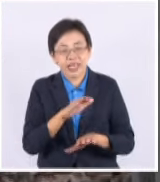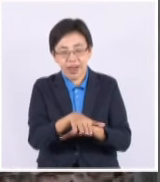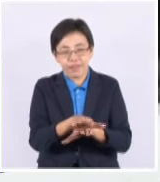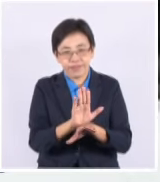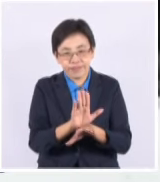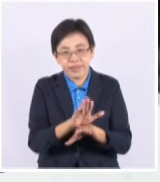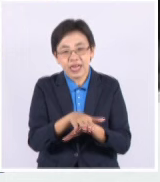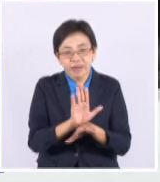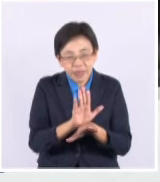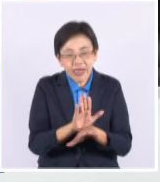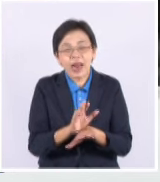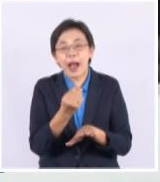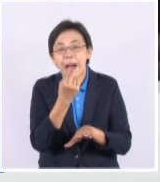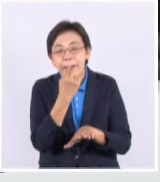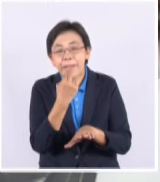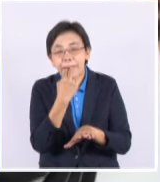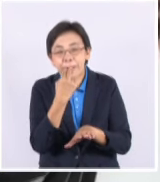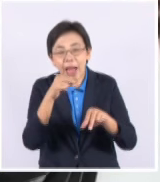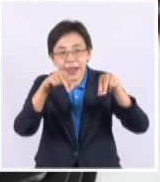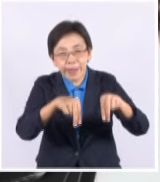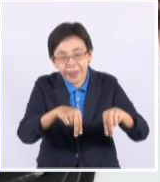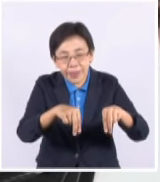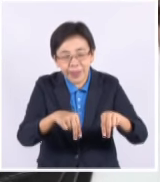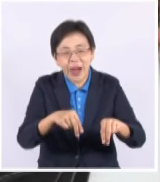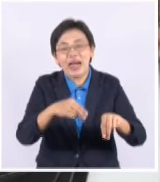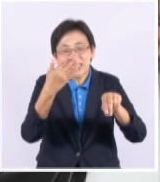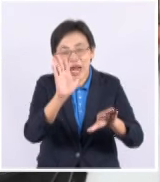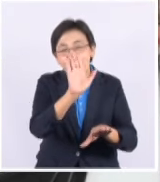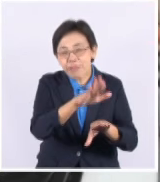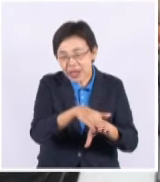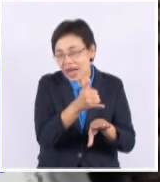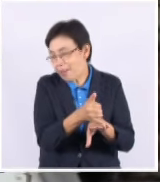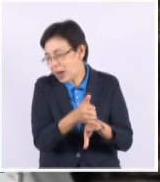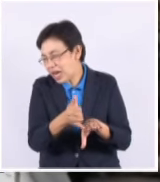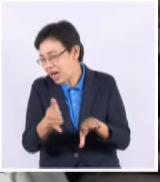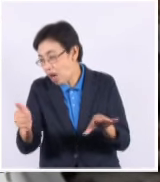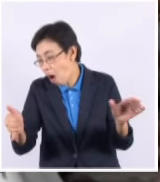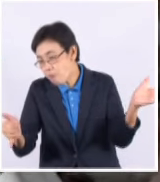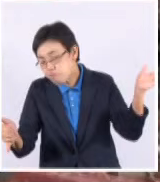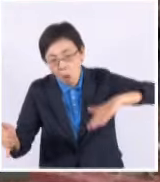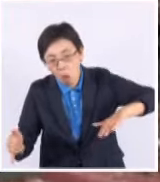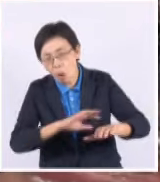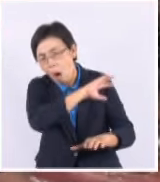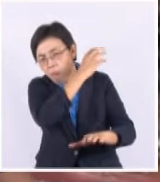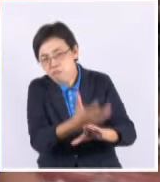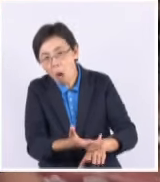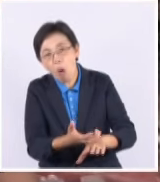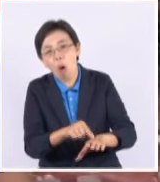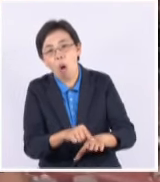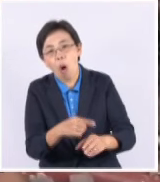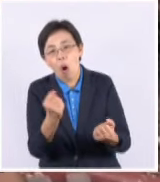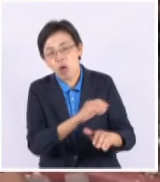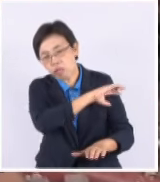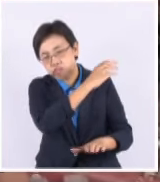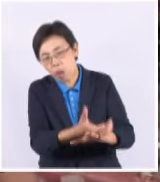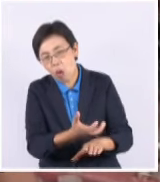ถเพื่อจะเอาแบตเตอรี่มาใส่เดินห่างจากรถไปไม่กี่ก้าวผนังกำแพงเนี่ยนะครับก็ร่วงลงมาถูกรถนี่อย่างแรงเล